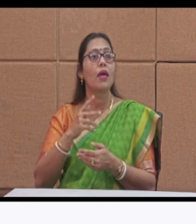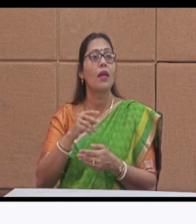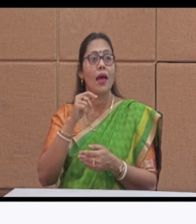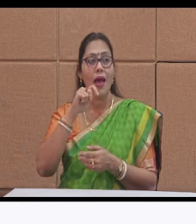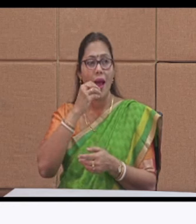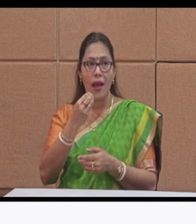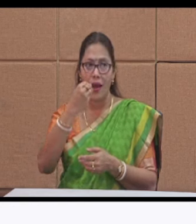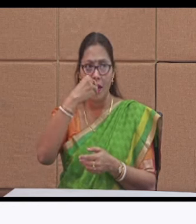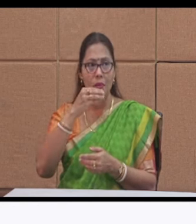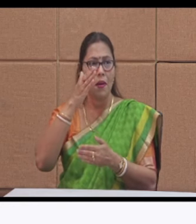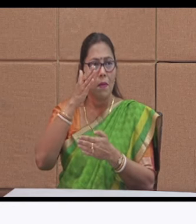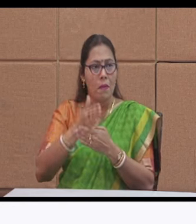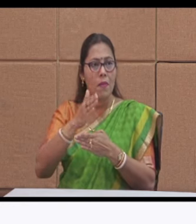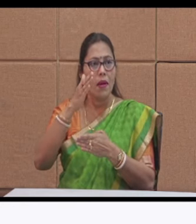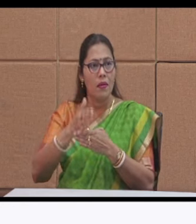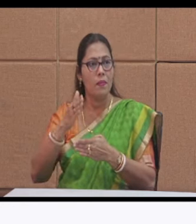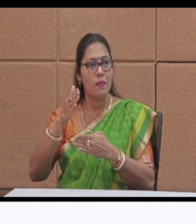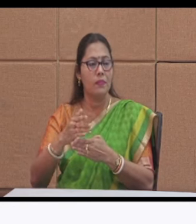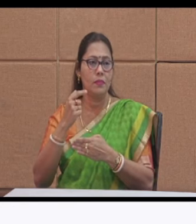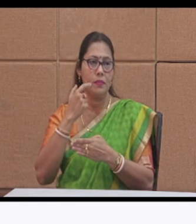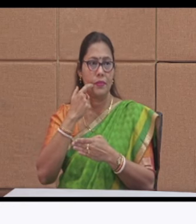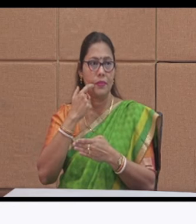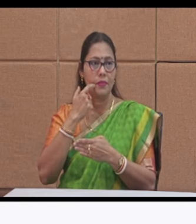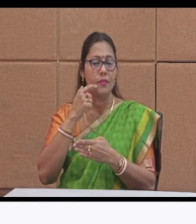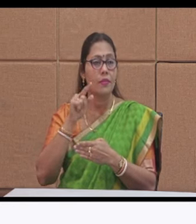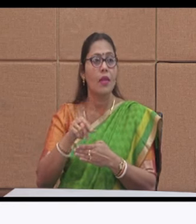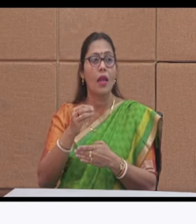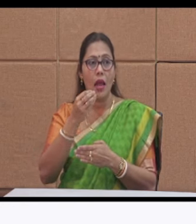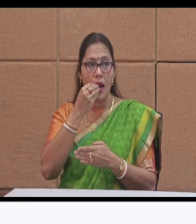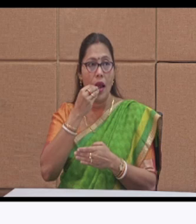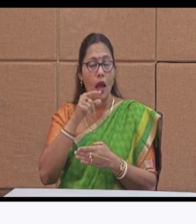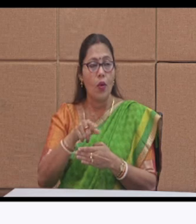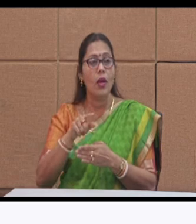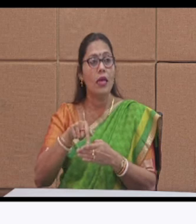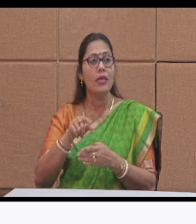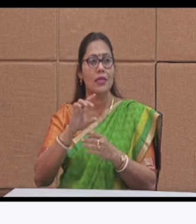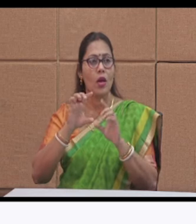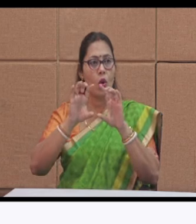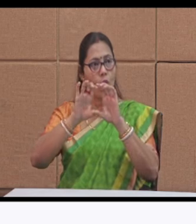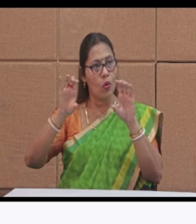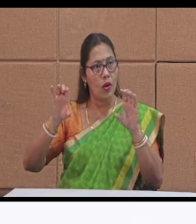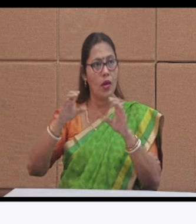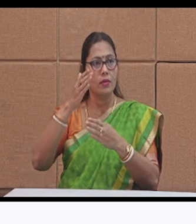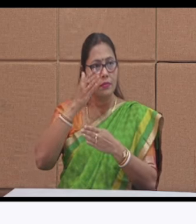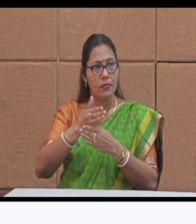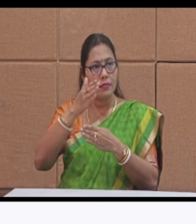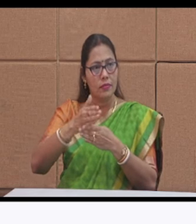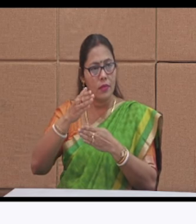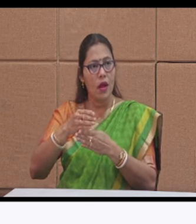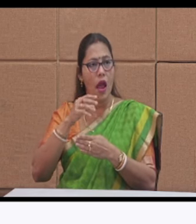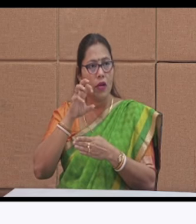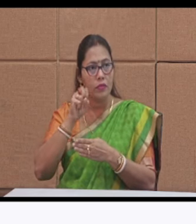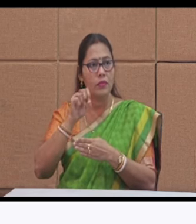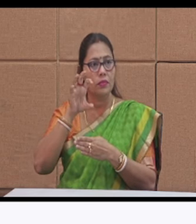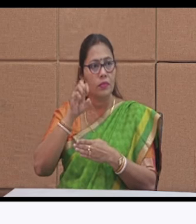নানাভাবে টুকরো টুকরো করা অর্থাৎ খাদ্যের চরিত্রটাকে বদলে দেওয়া কি